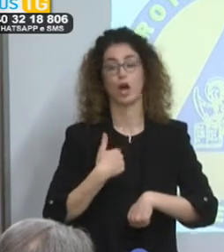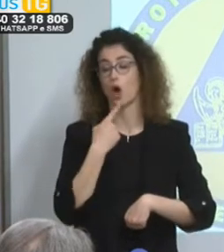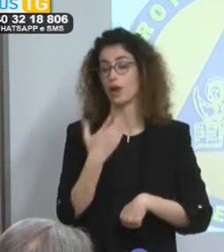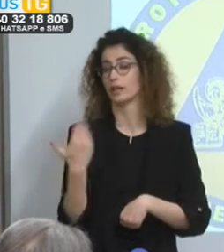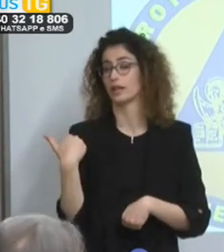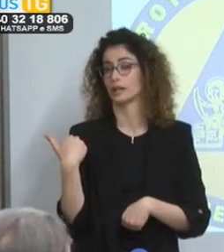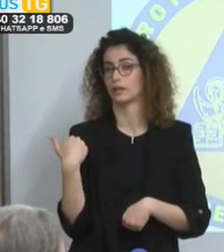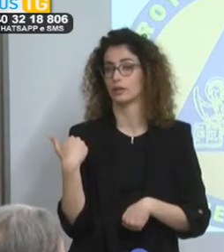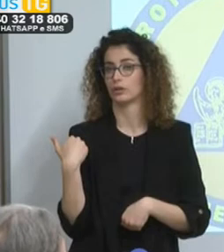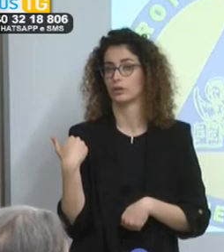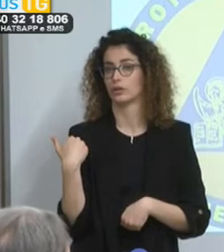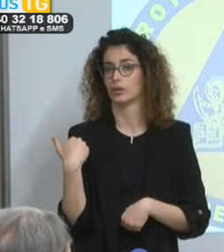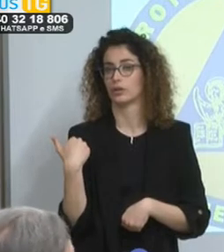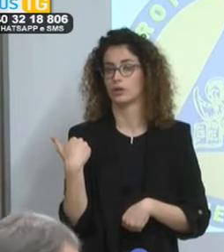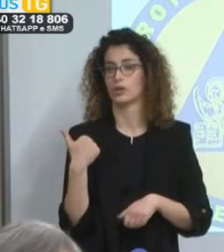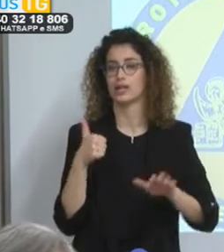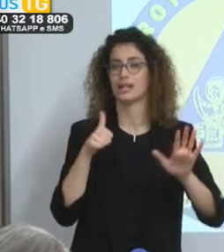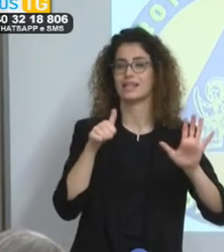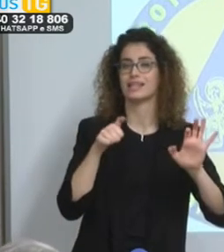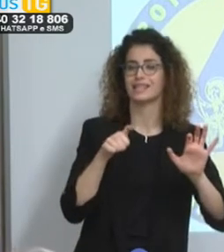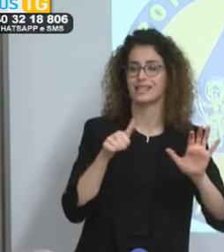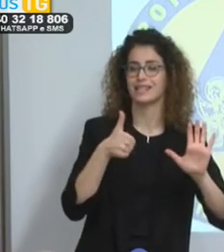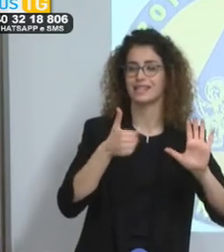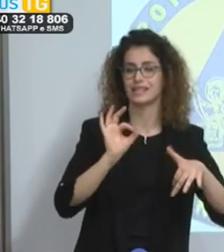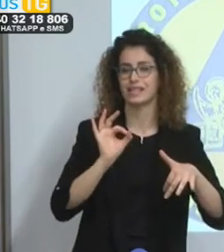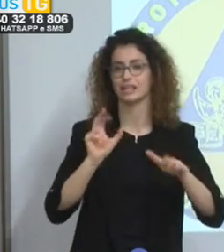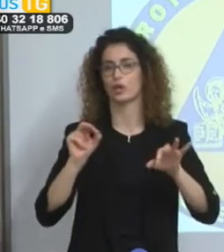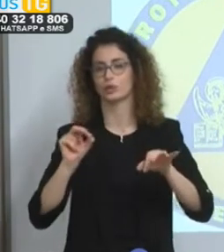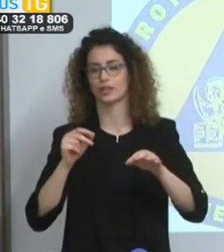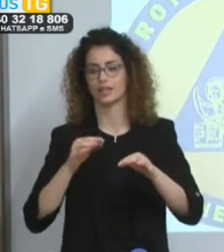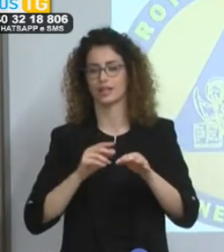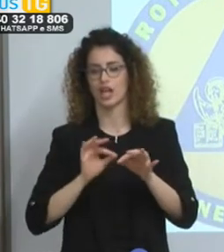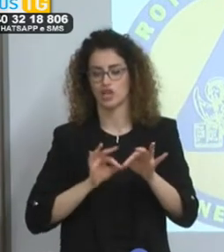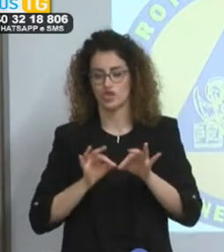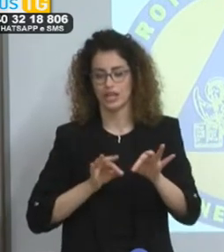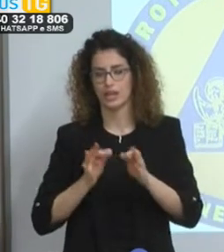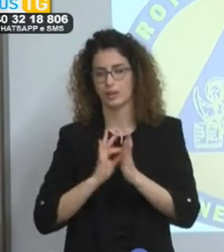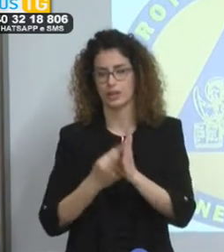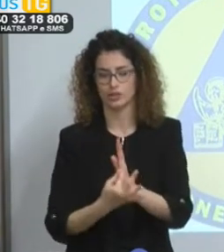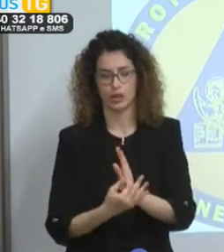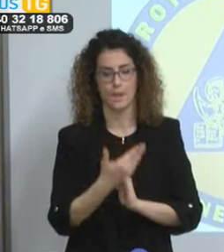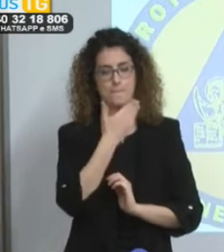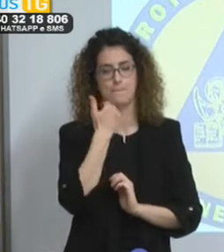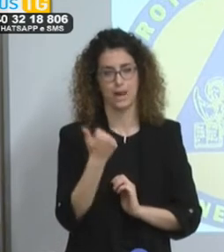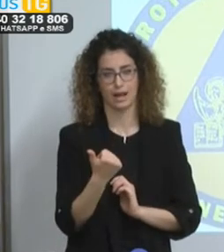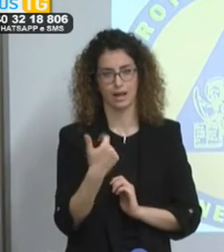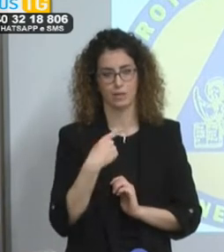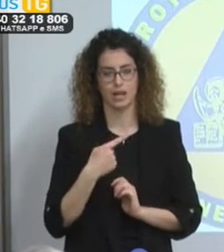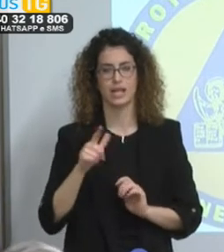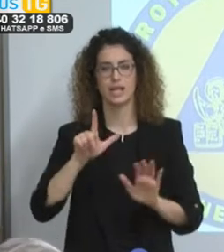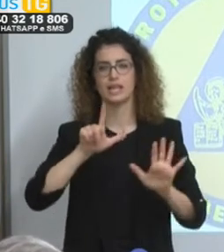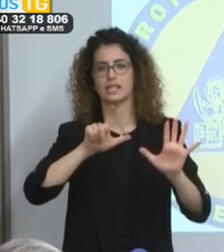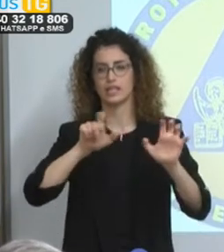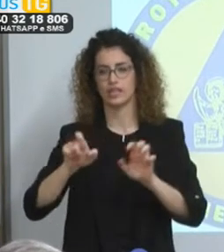no, vi ho detto prima, 60-80 cm al giorno, E allora mancano da scavare 790